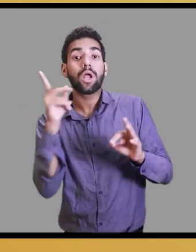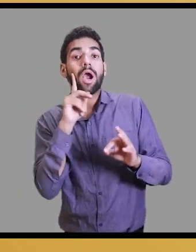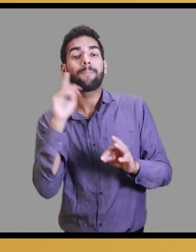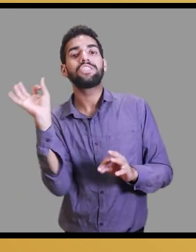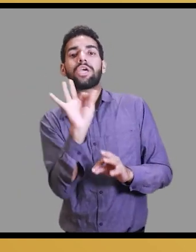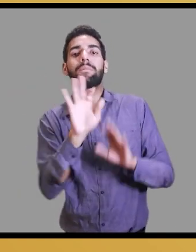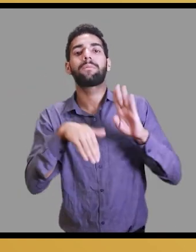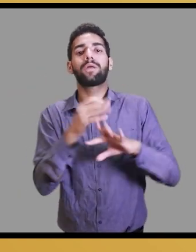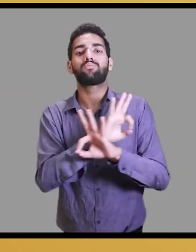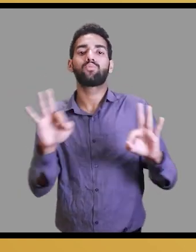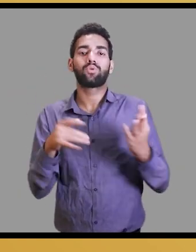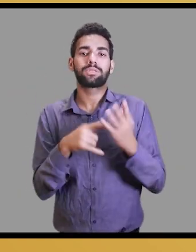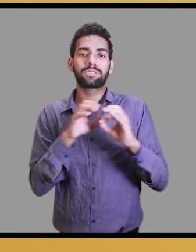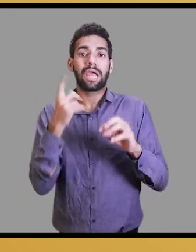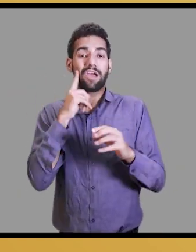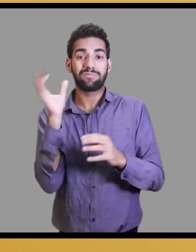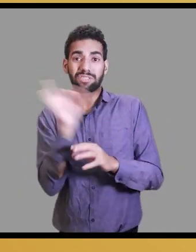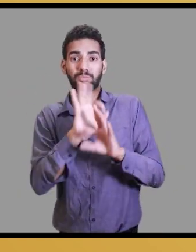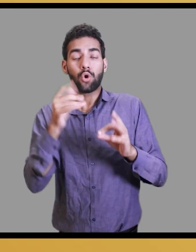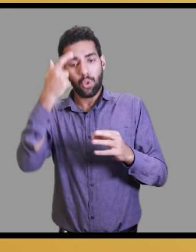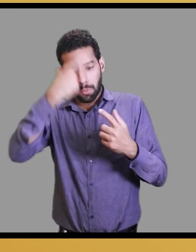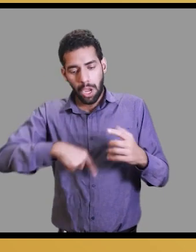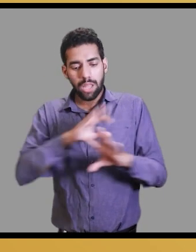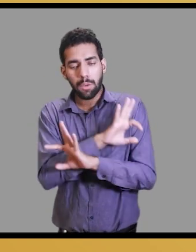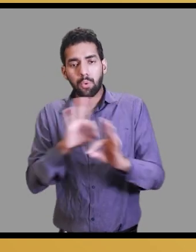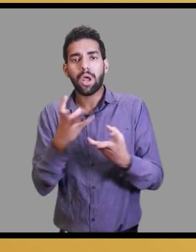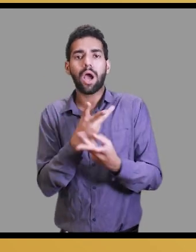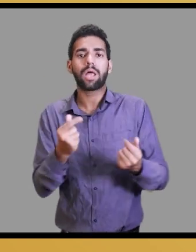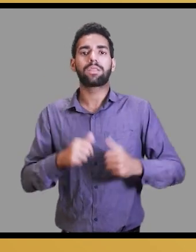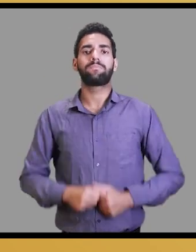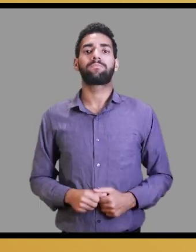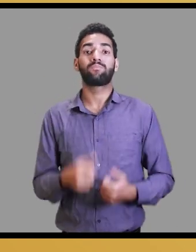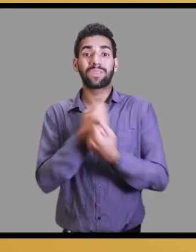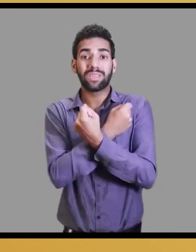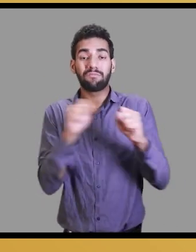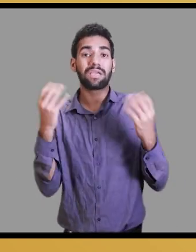ہے۔ تو جو لوگ صحیح طریقے سے اپنا علاج کرتے ہیں تو ٹی بی ان میں جڑ سے ختم ہو جاتی ہے،